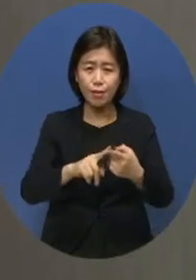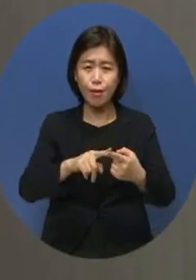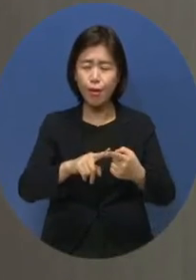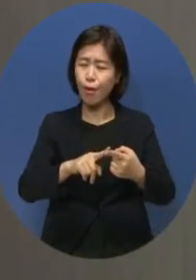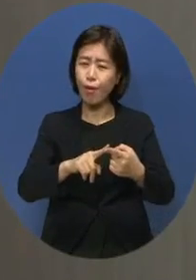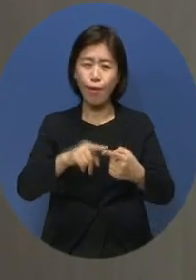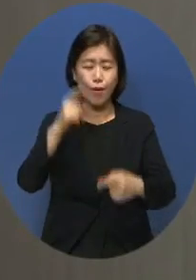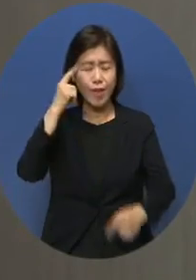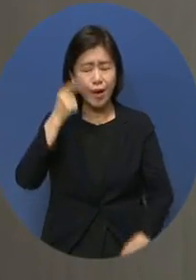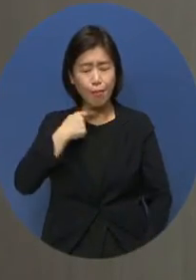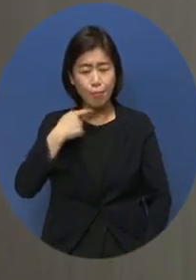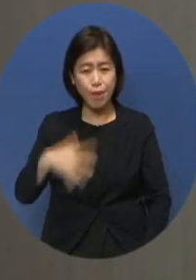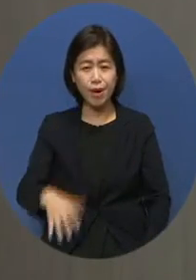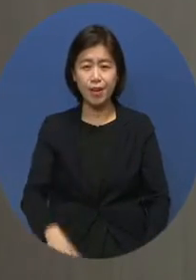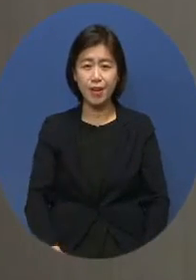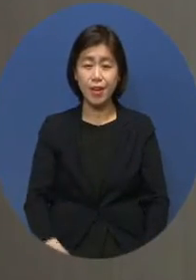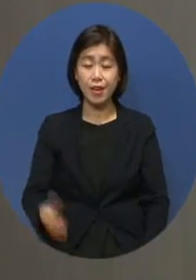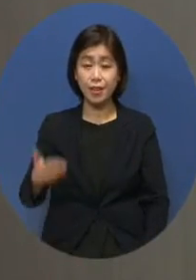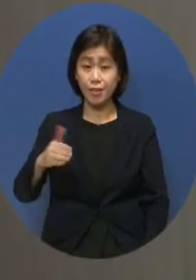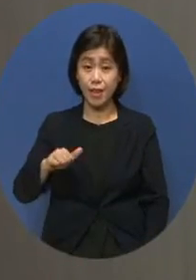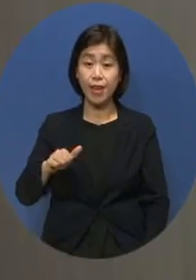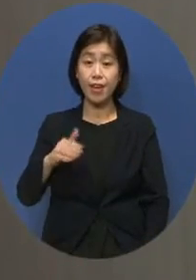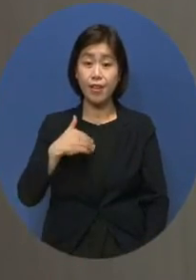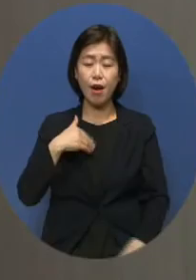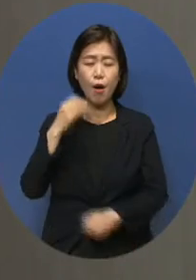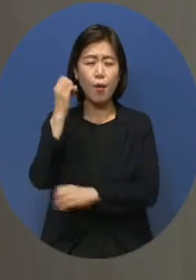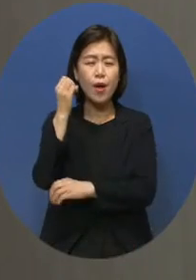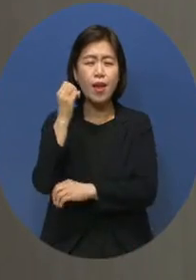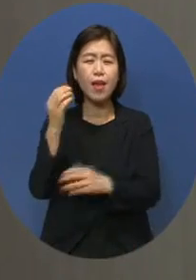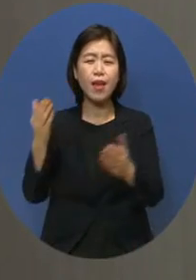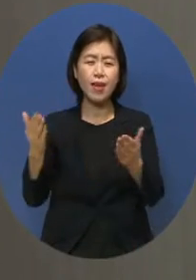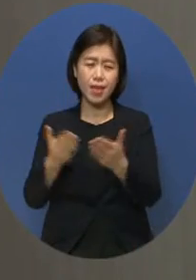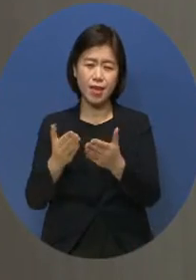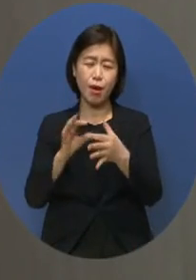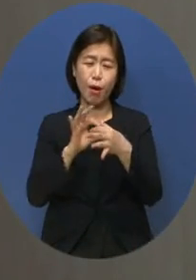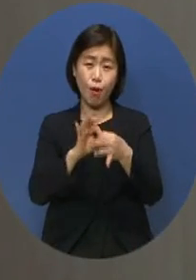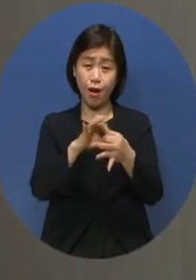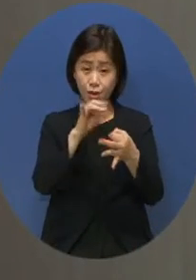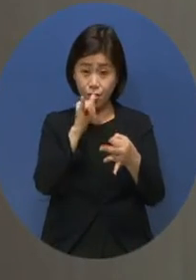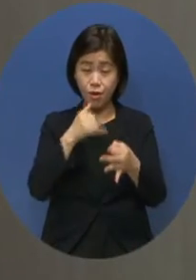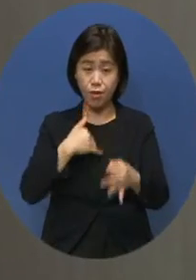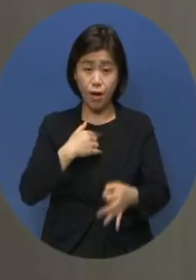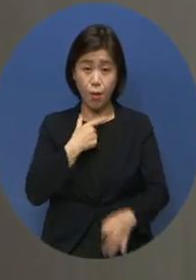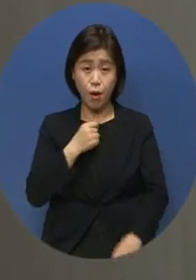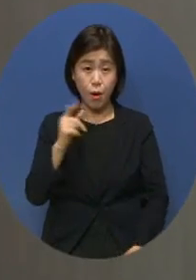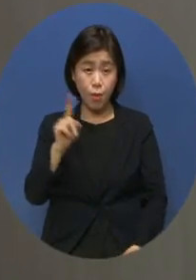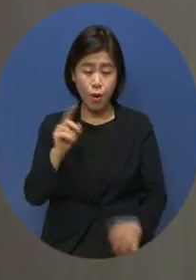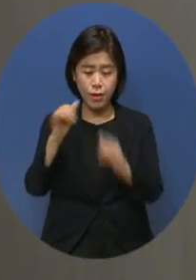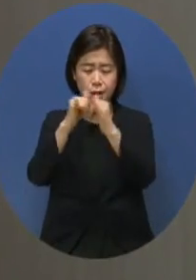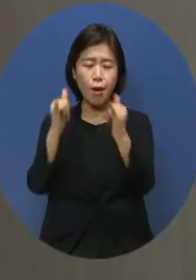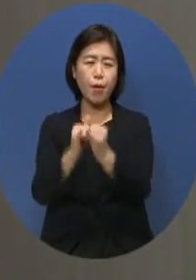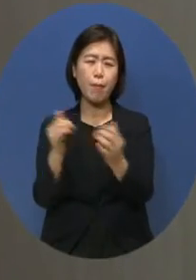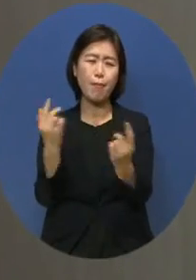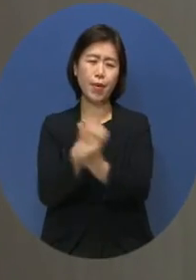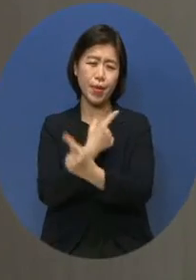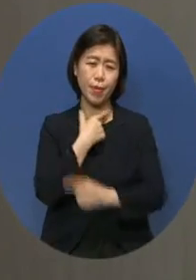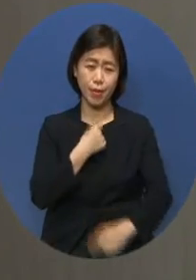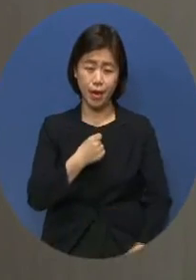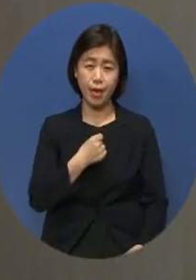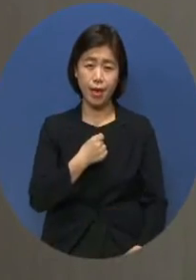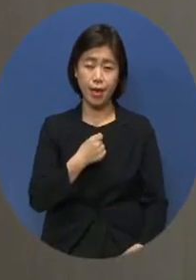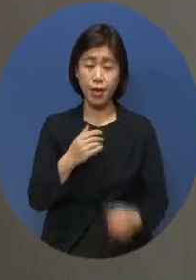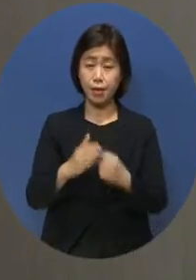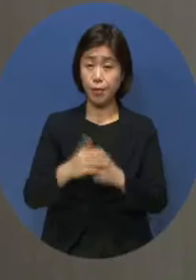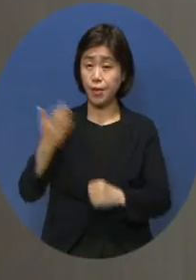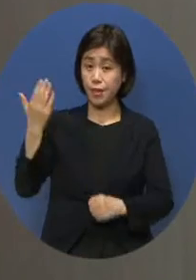활동을 했었던 이유하고 사실 크게 다르지는 않아요. 그러니까 제가 원하는 사회의 변화를 그때는 뭐